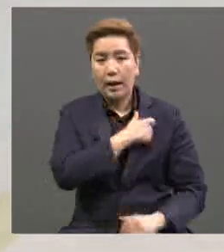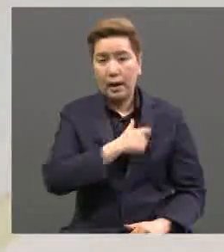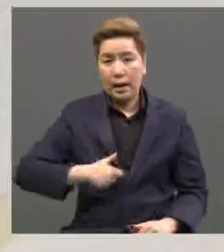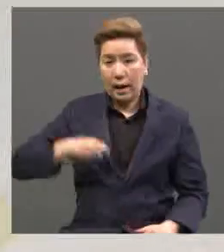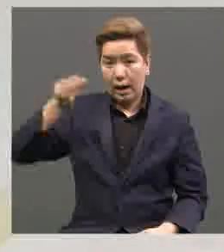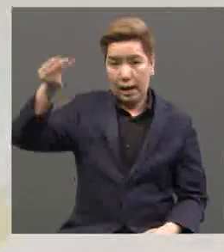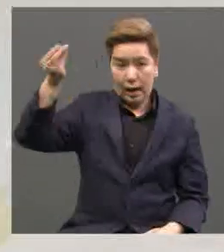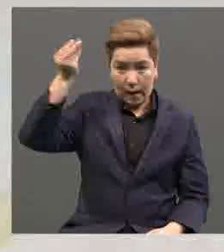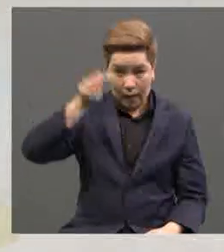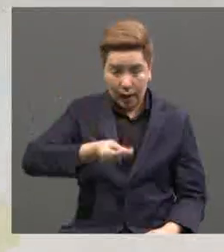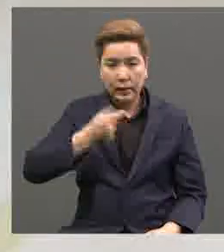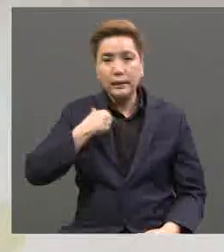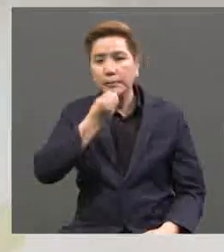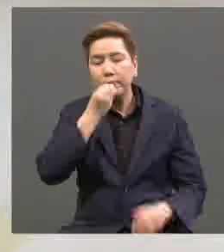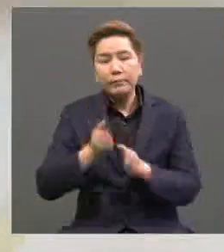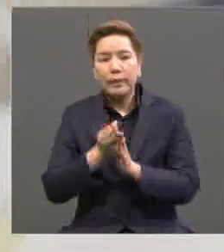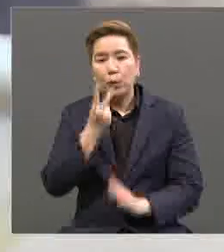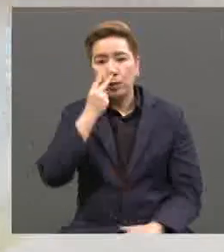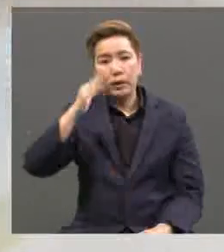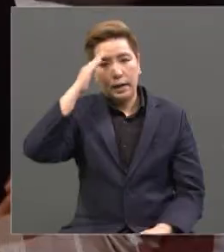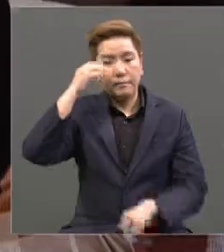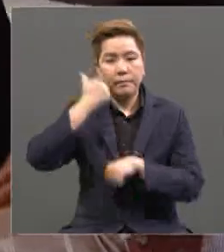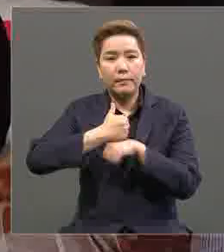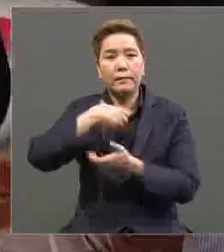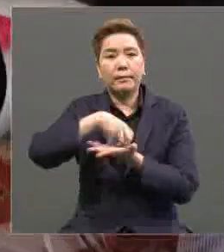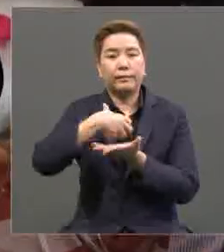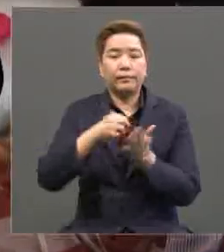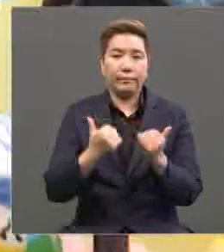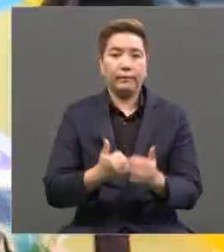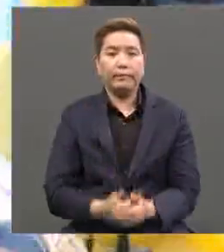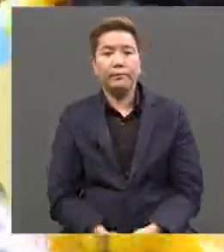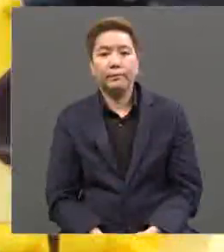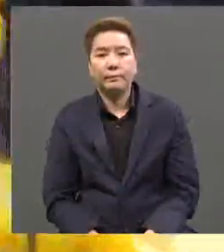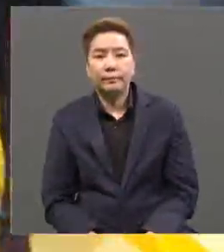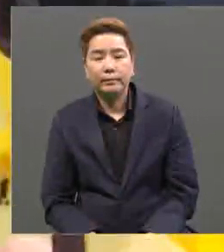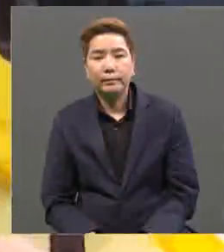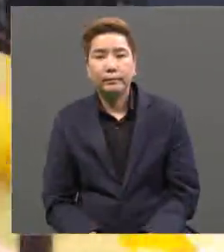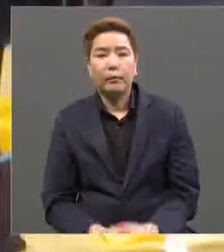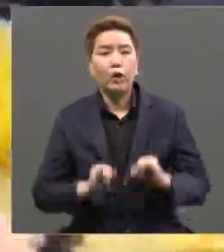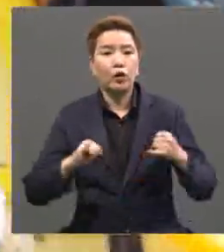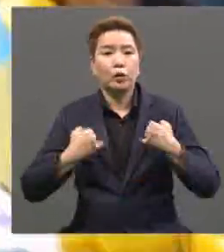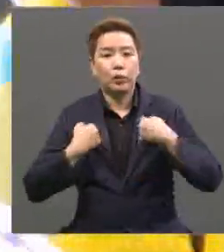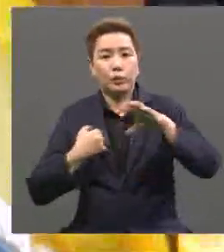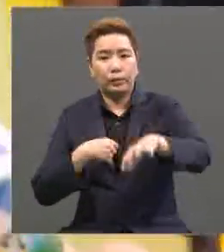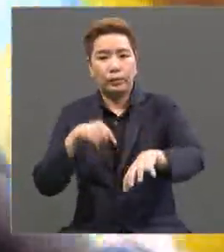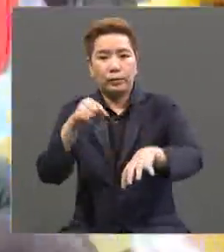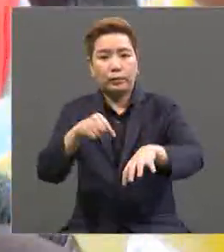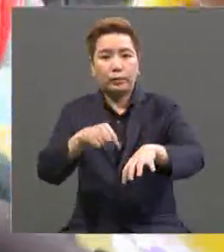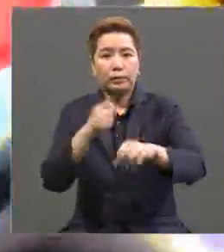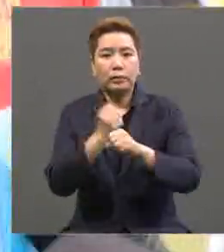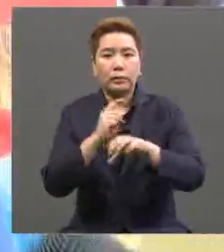งโรงครัวพระราชทานด้วยฟังเสียงเรื่องนี้จากท่านแม่ทัพภาคที่4กันครับ กรณีของเจ้าของโกดังเนี่ยค่ะเราจะมีการ